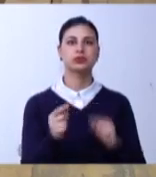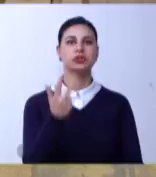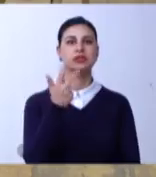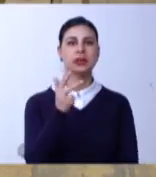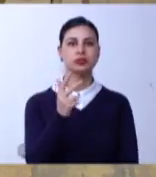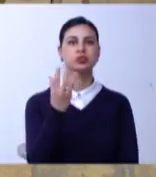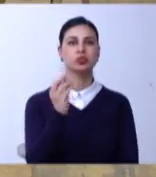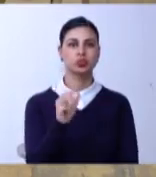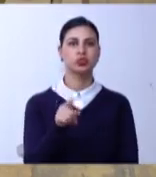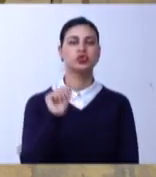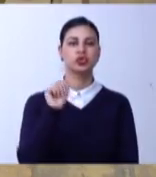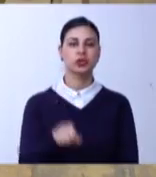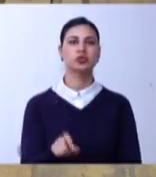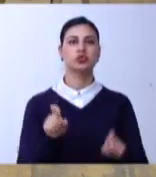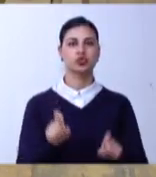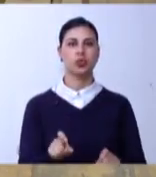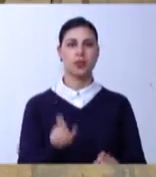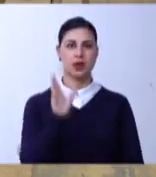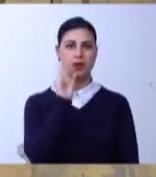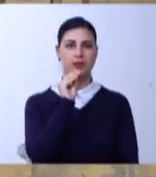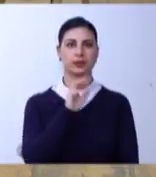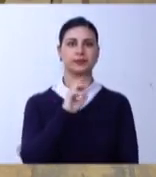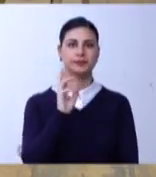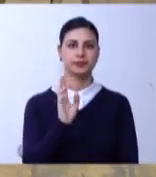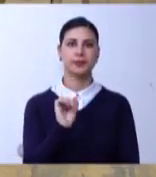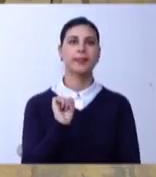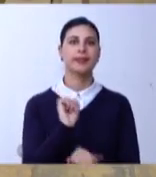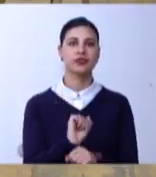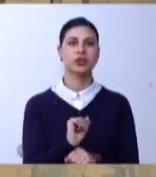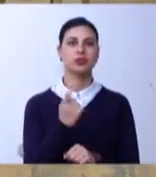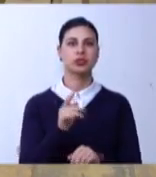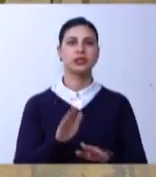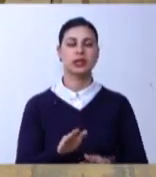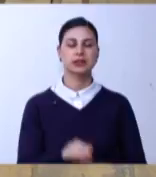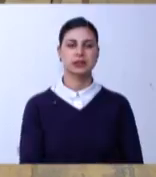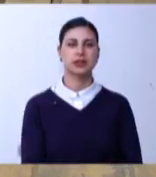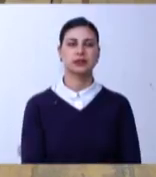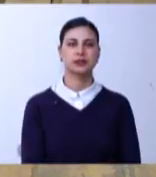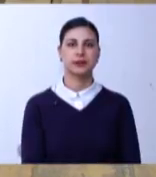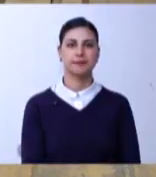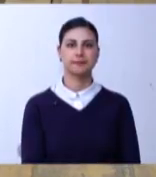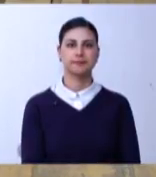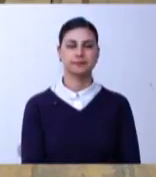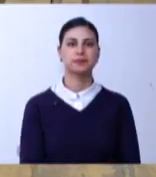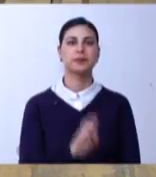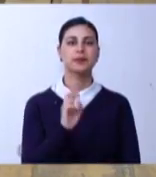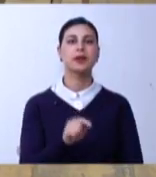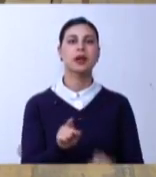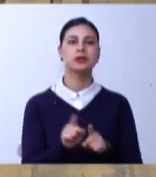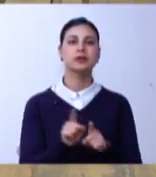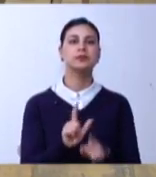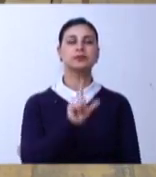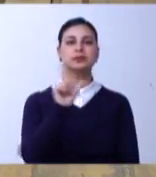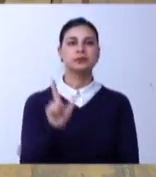წუთის განმავლობაში შეეძლოს ჯდომა და ჩერდებოდეს ერთ ადგილას. და ასევე 2